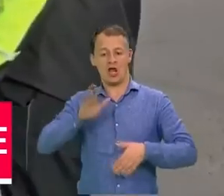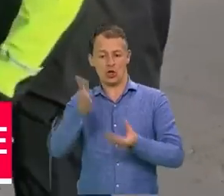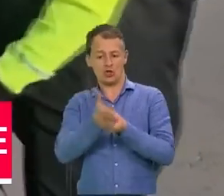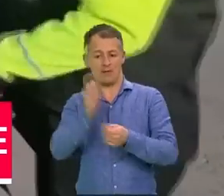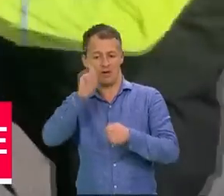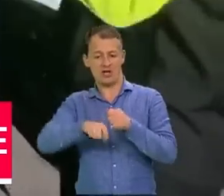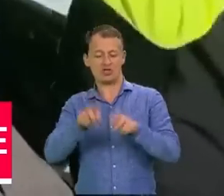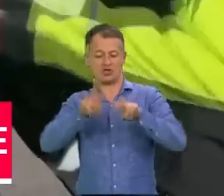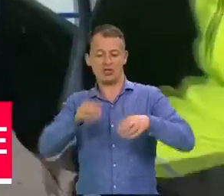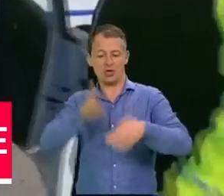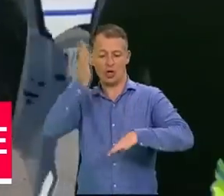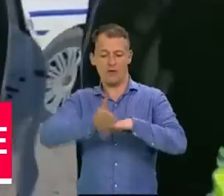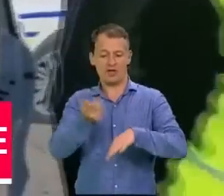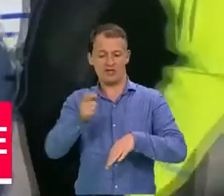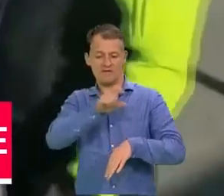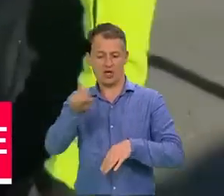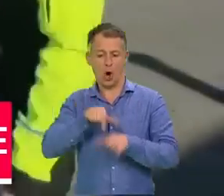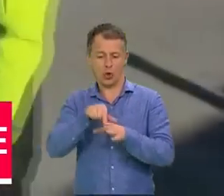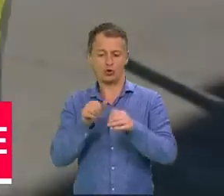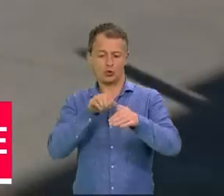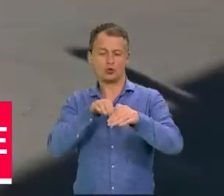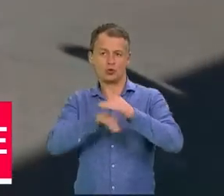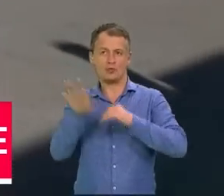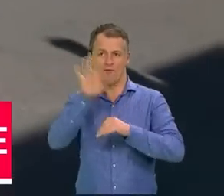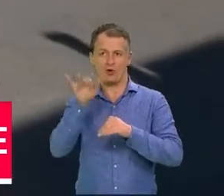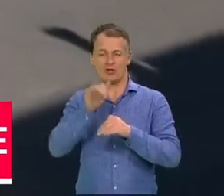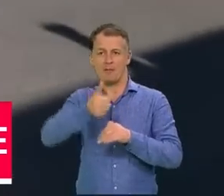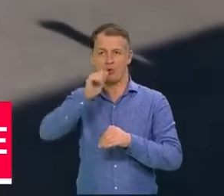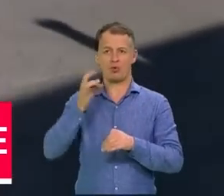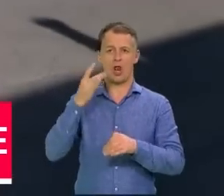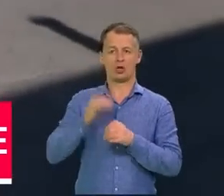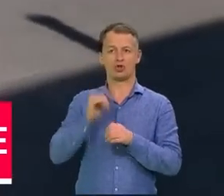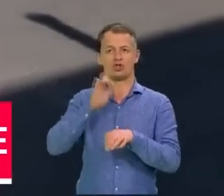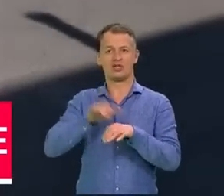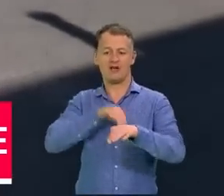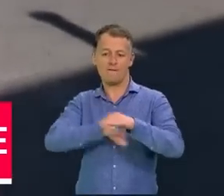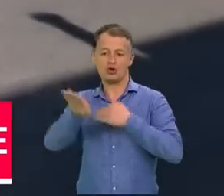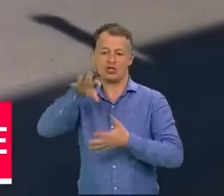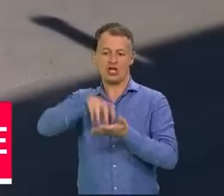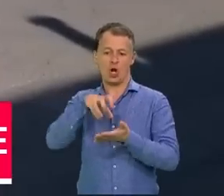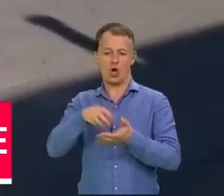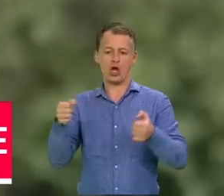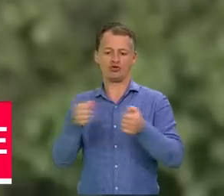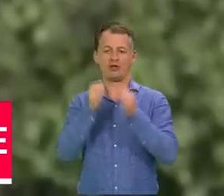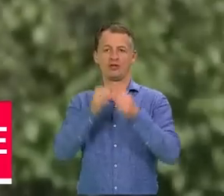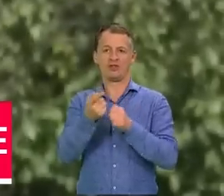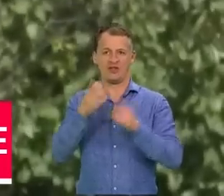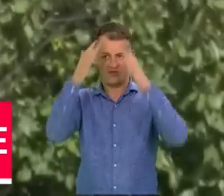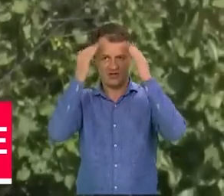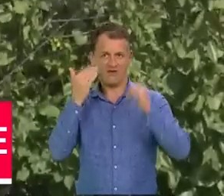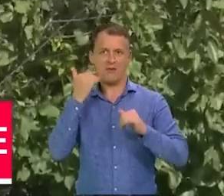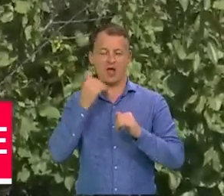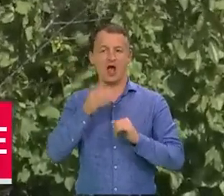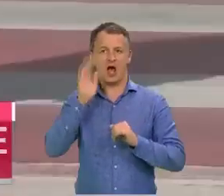pentru vătămare corporală, conducere sub influența băuturilor alcoolice și încercarea de a părăsi locul accidentului. Din fericire, femeia a suferit